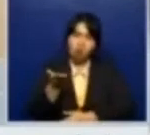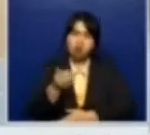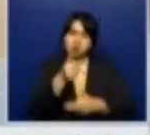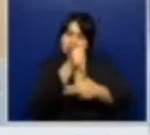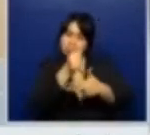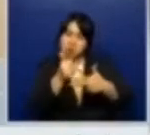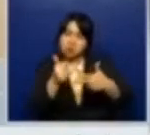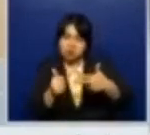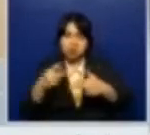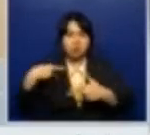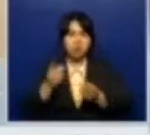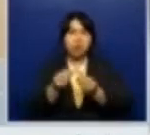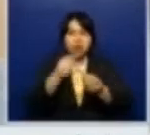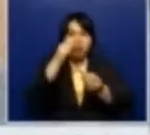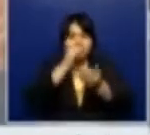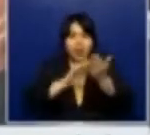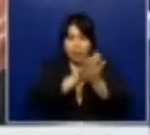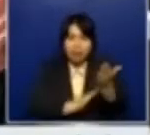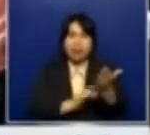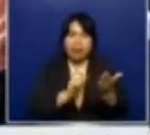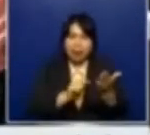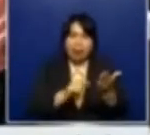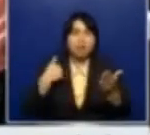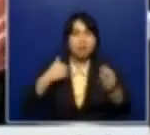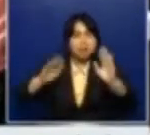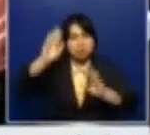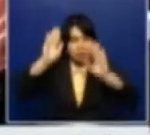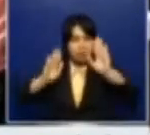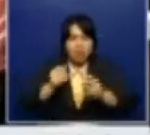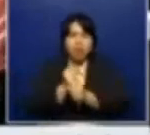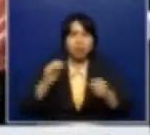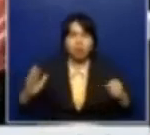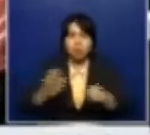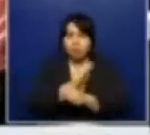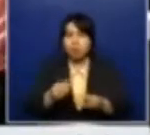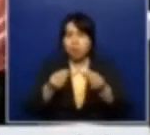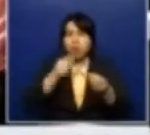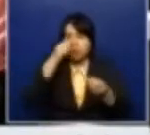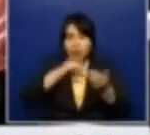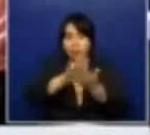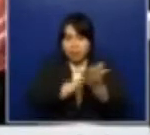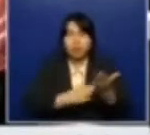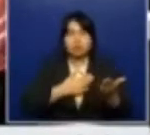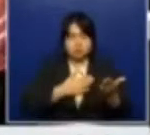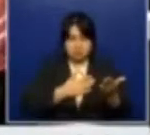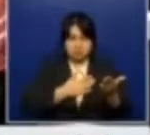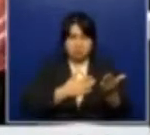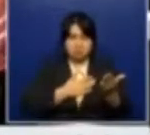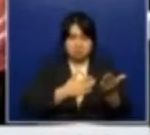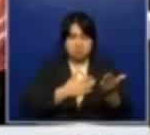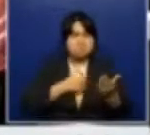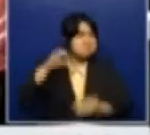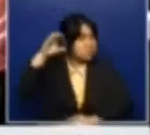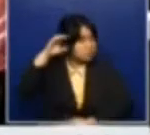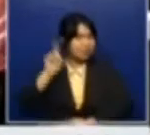ประโยชน์ต่อประเทศชาตินำประชาธิปไตยที่สมบูรณ์มาสู่ประเทศไทยผมเชื่อว่าพี่น้อง